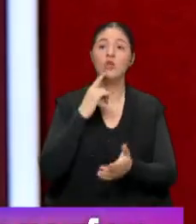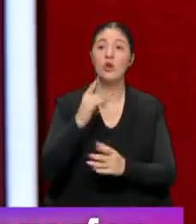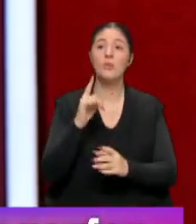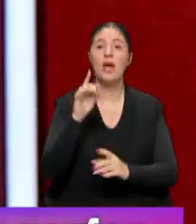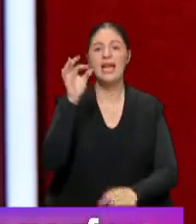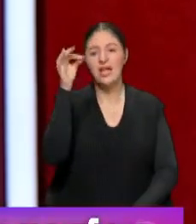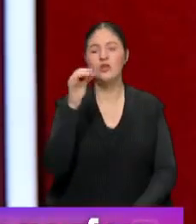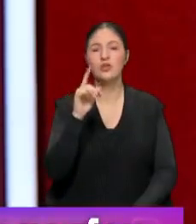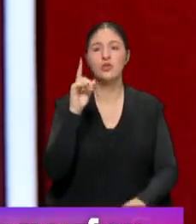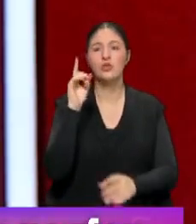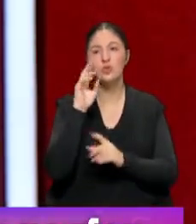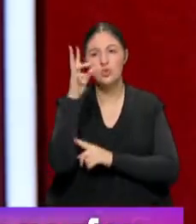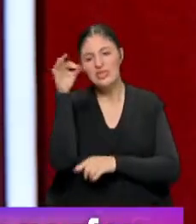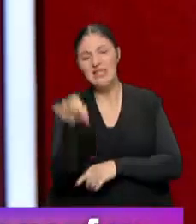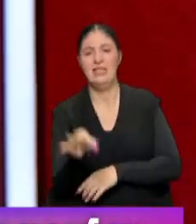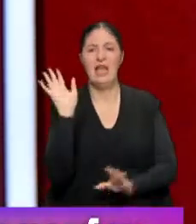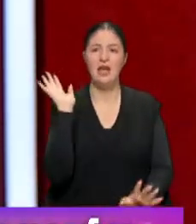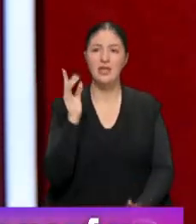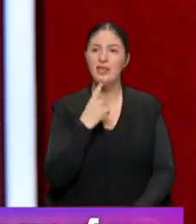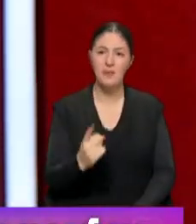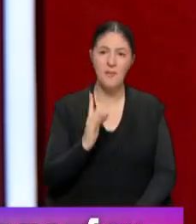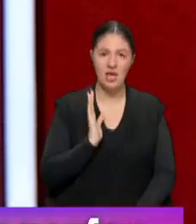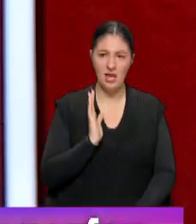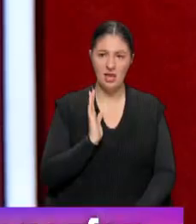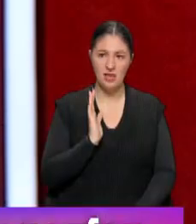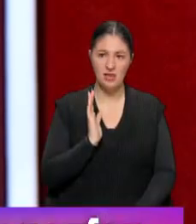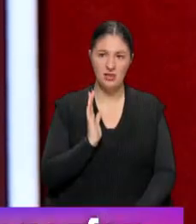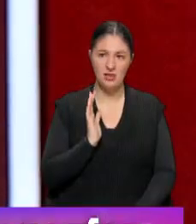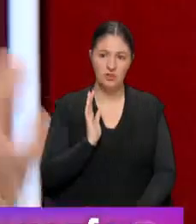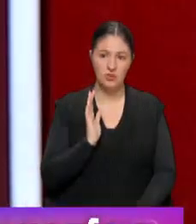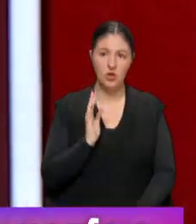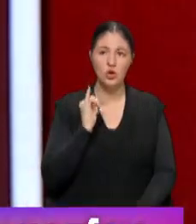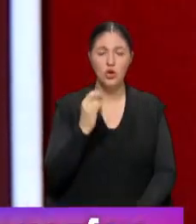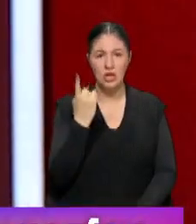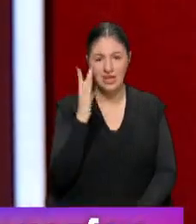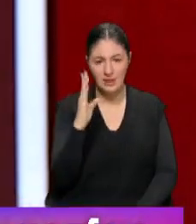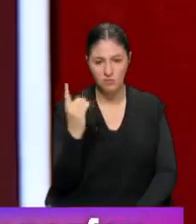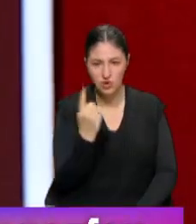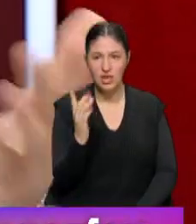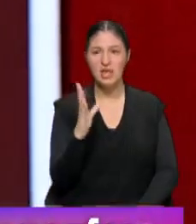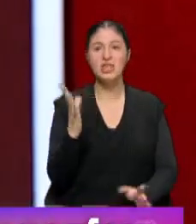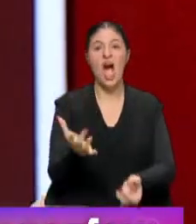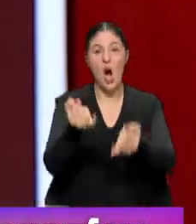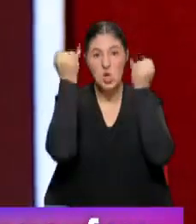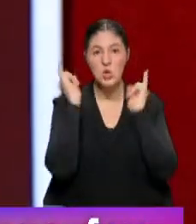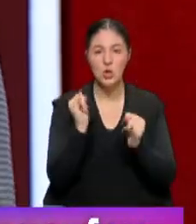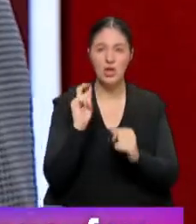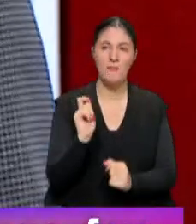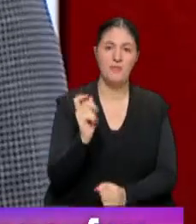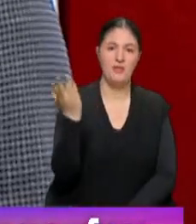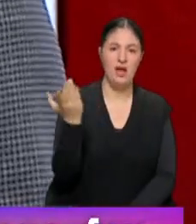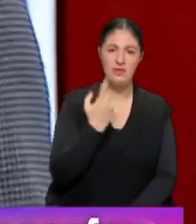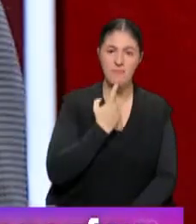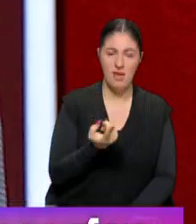tüy diktiler tüy diktiler ne demek Kötü giden bir şeyi daha kötü hale getirmek